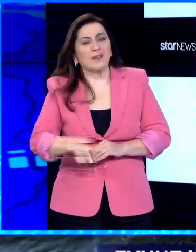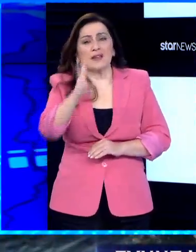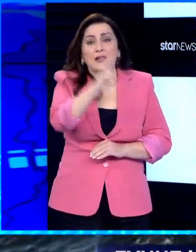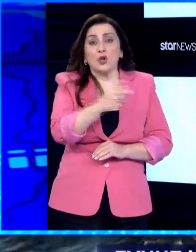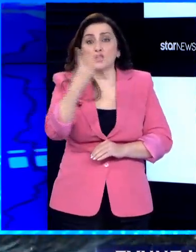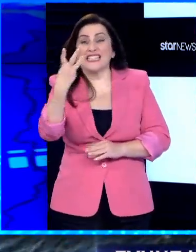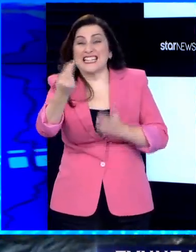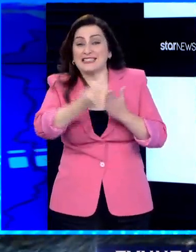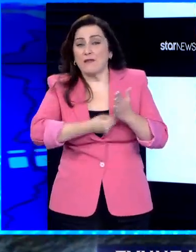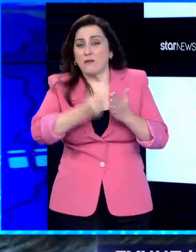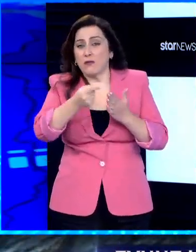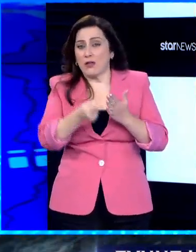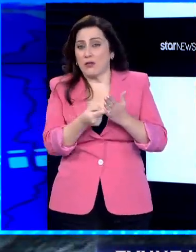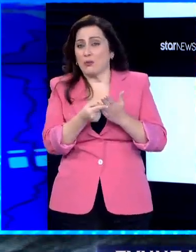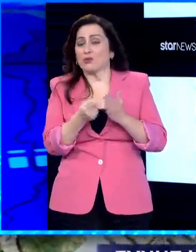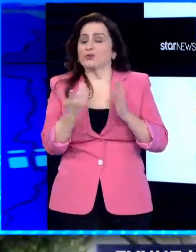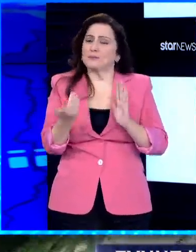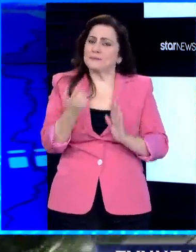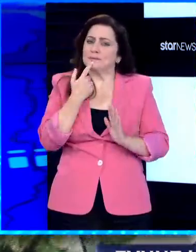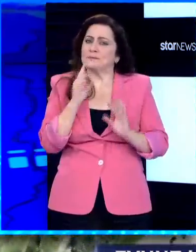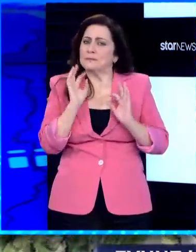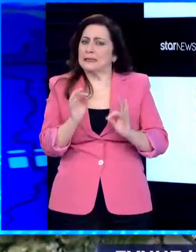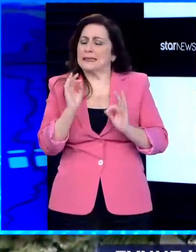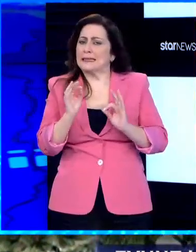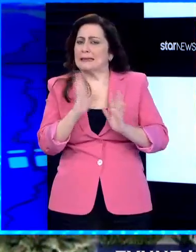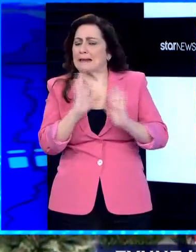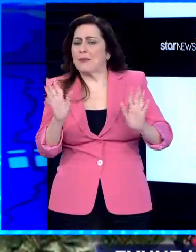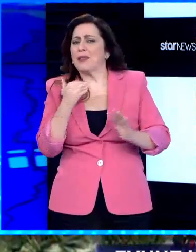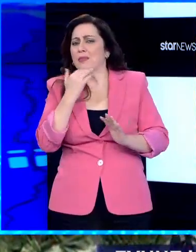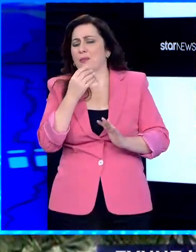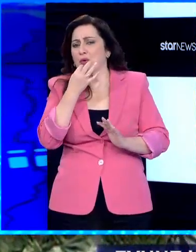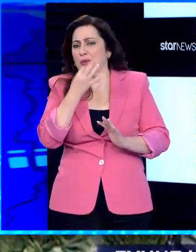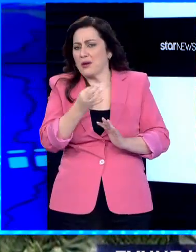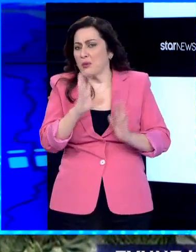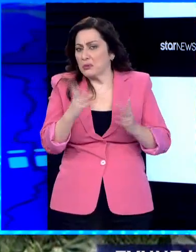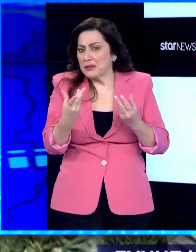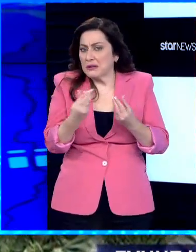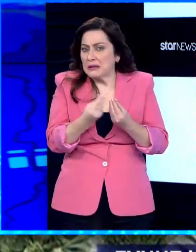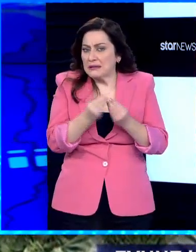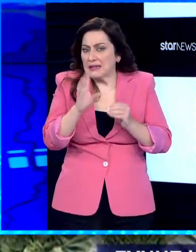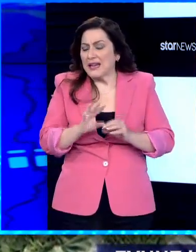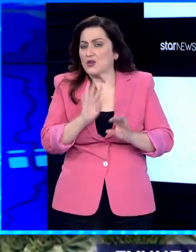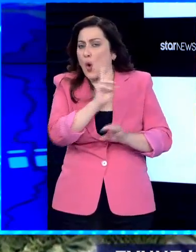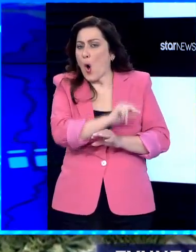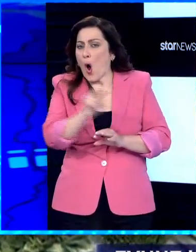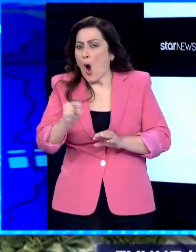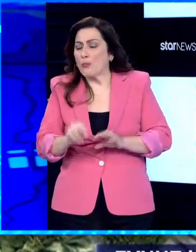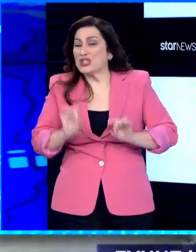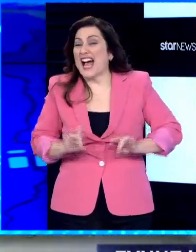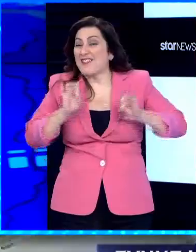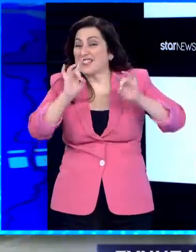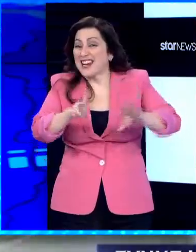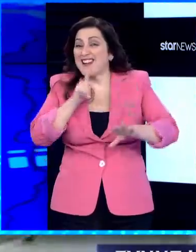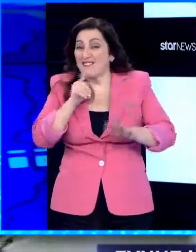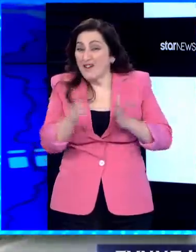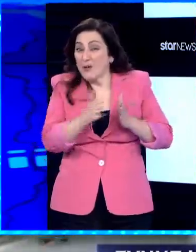23 βαθμούς Κελσίου. Θα λέγαμε, θα είναι υπερβολή βέβαια να πούμε ότι μοιάζουν σε θερμοκρασίες Αυστραλίας για αυτή την εποχή. Παρ'